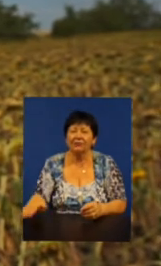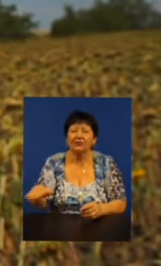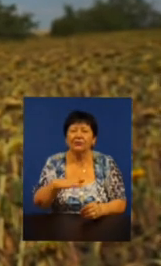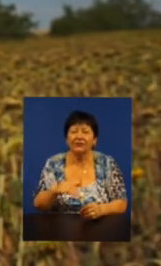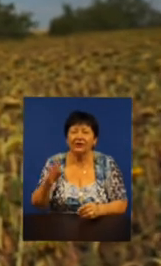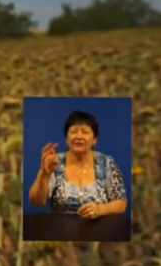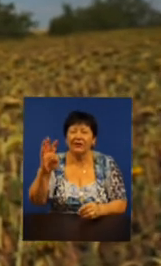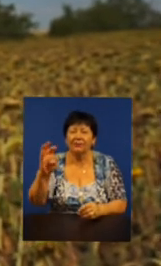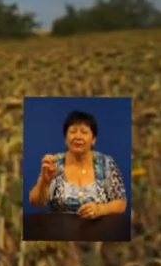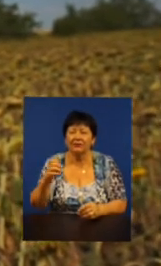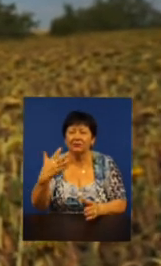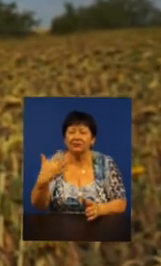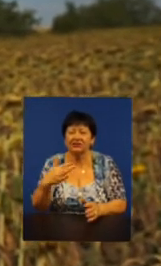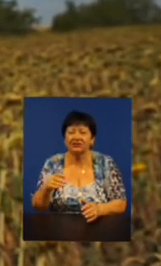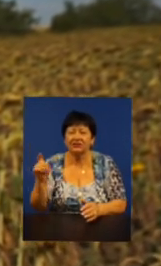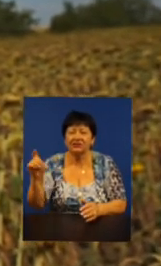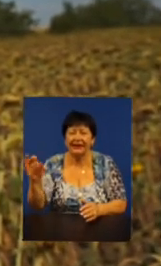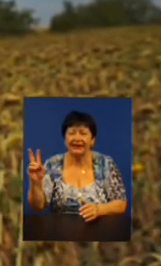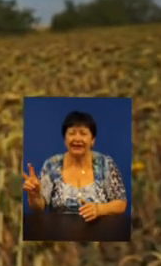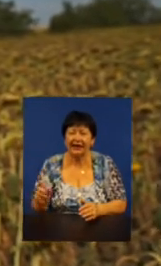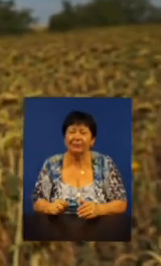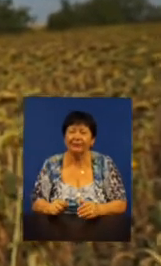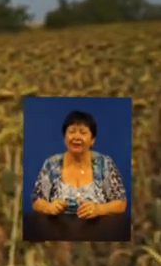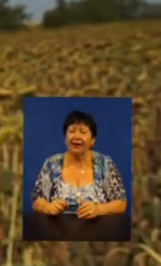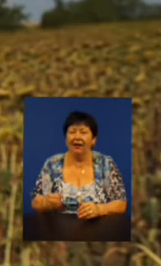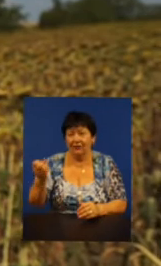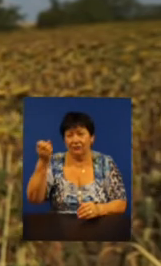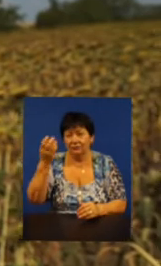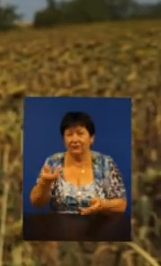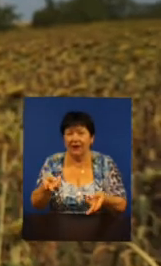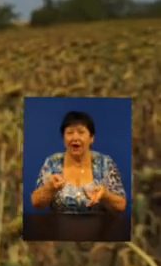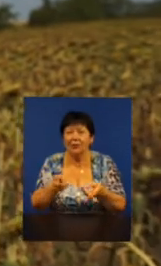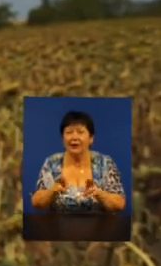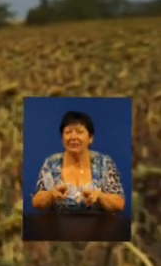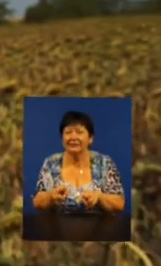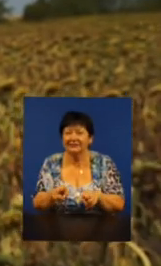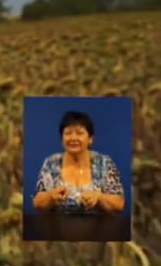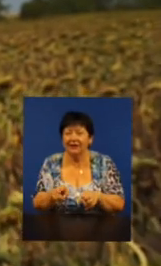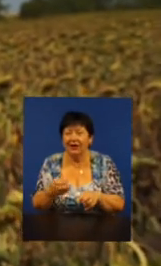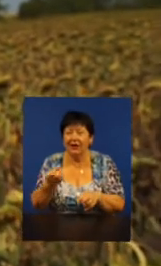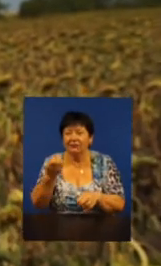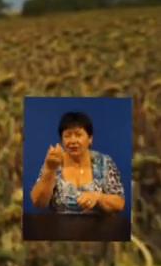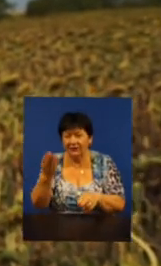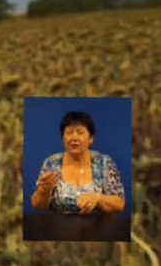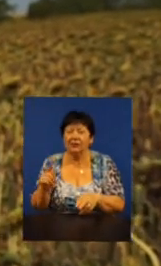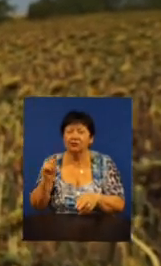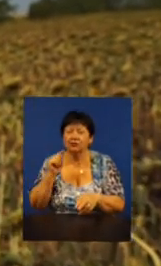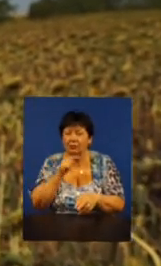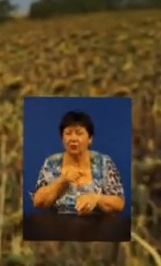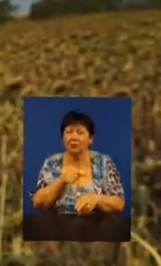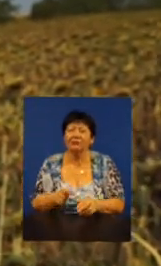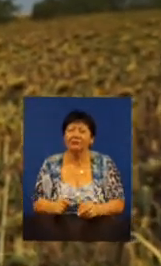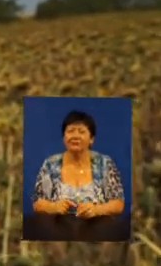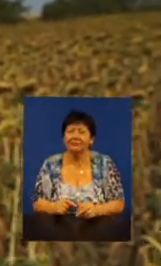de 450 de hectare și culturile au rămas culturile floarea soarelui și